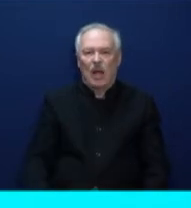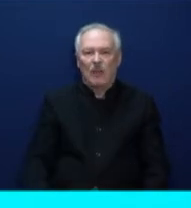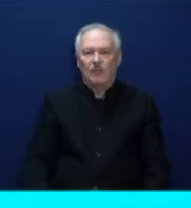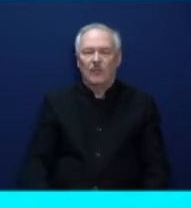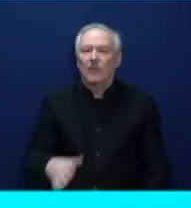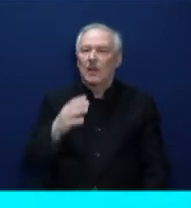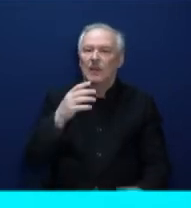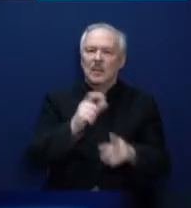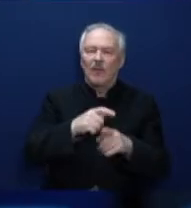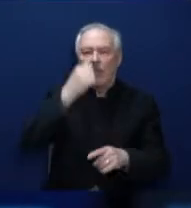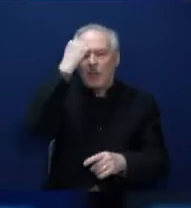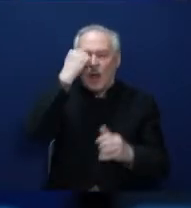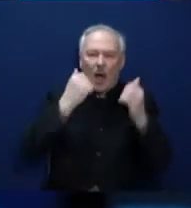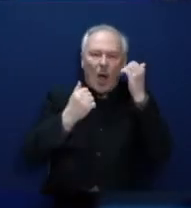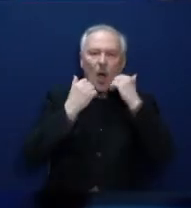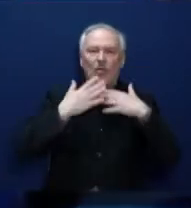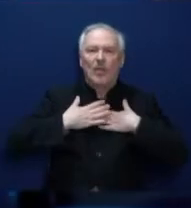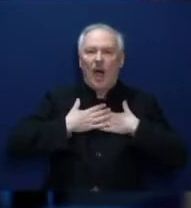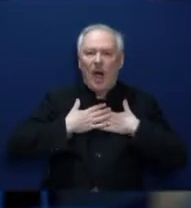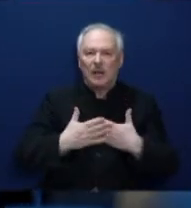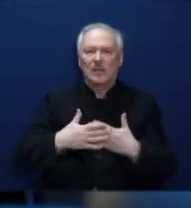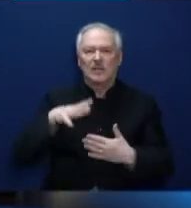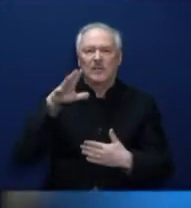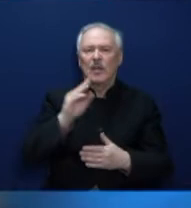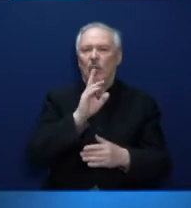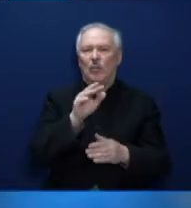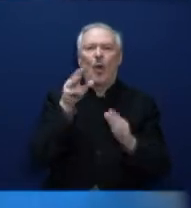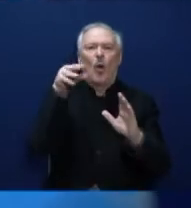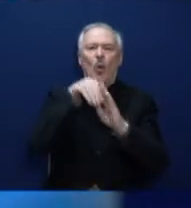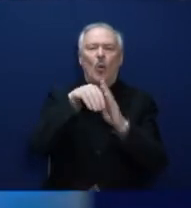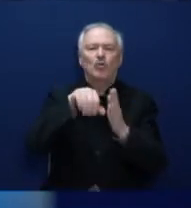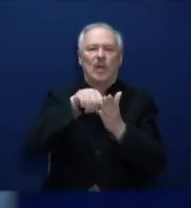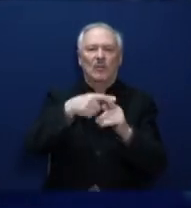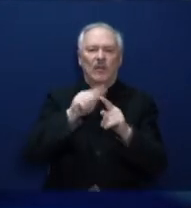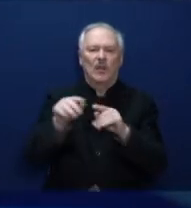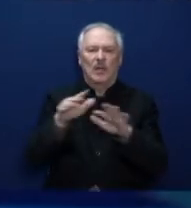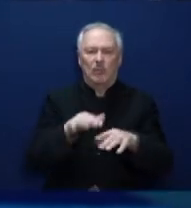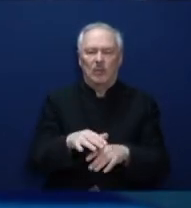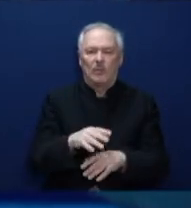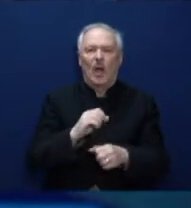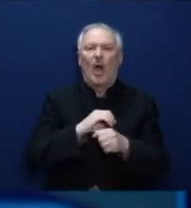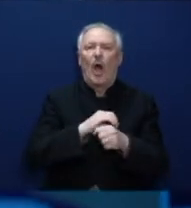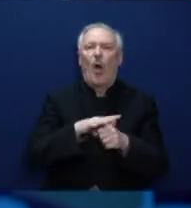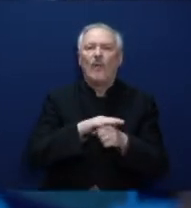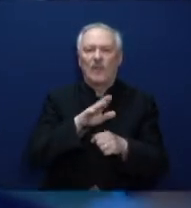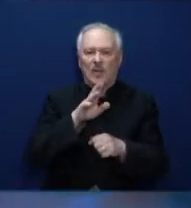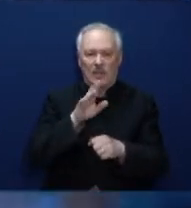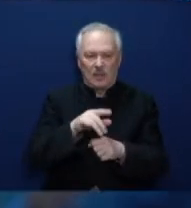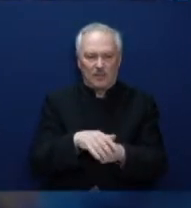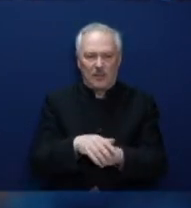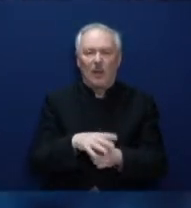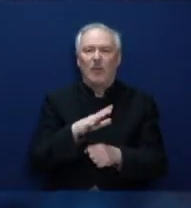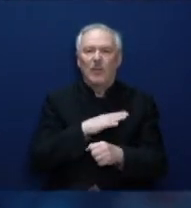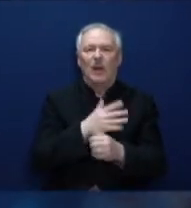слова благодарности всем, кто задействован в этой работе. Ковиды, как теперь мы уже знаем,